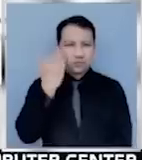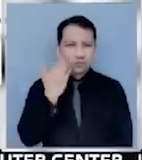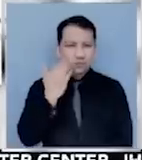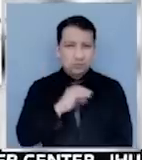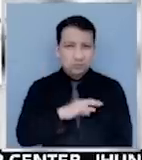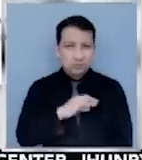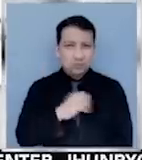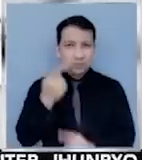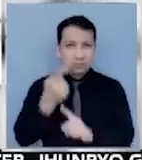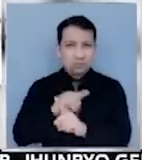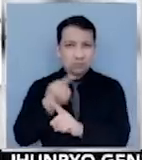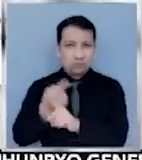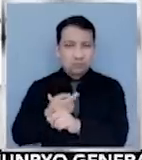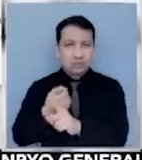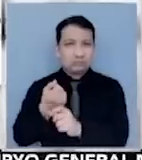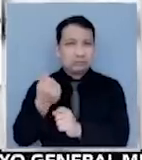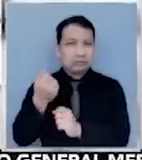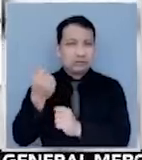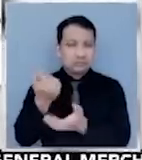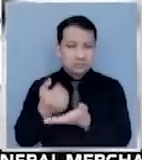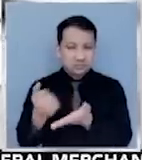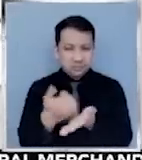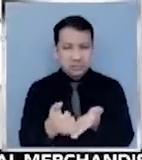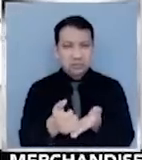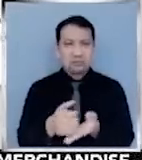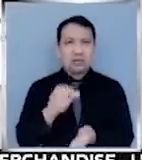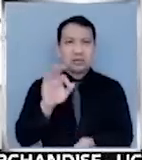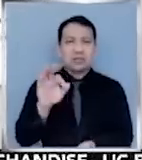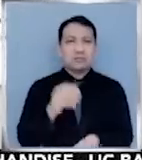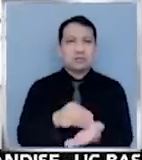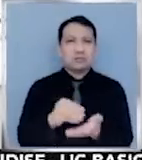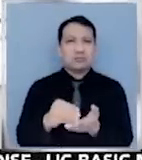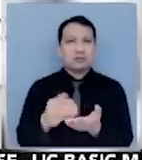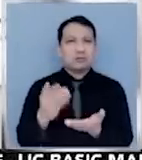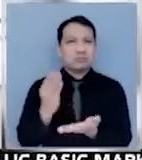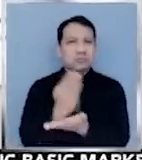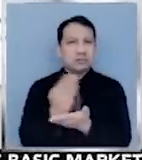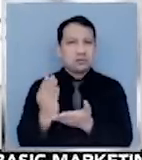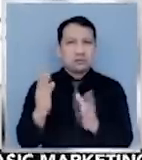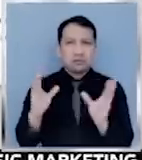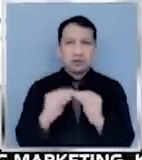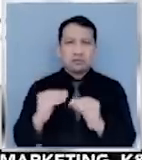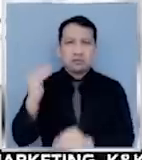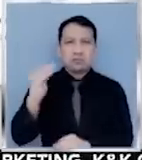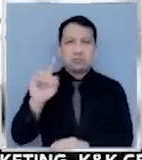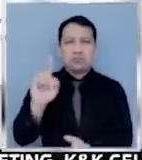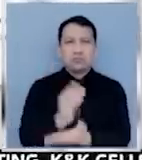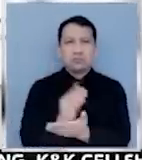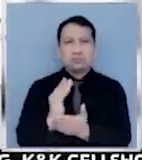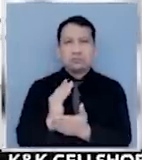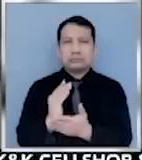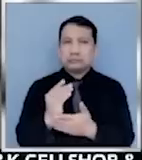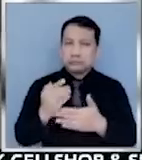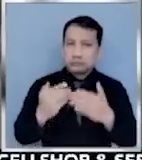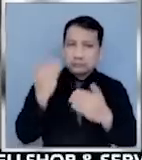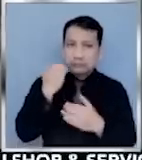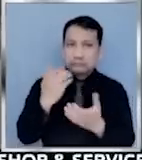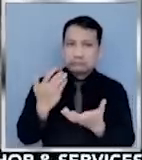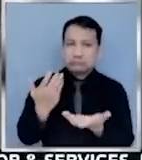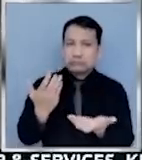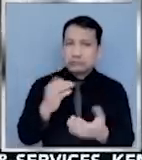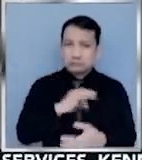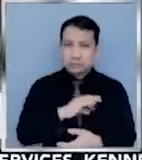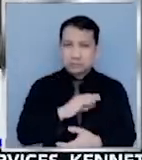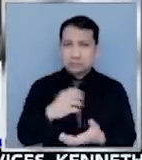nito na abot 9 na bilyong piso as of November 2022. Lampas 1 bilyong piso lamang ang kinita nito. Kaya lalabas